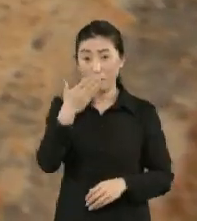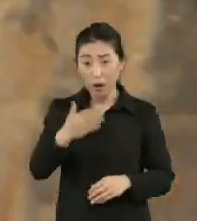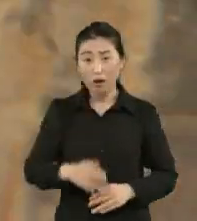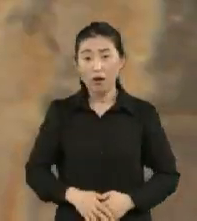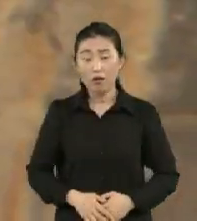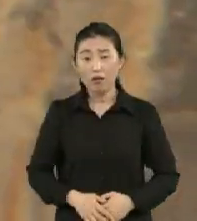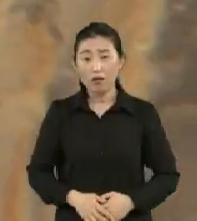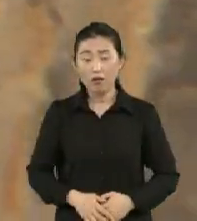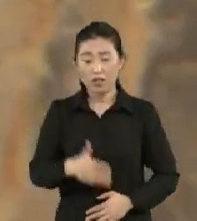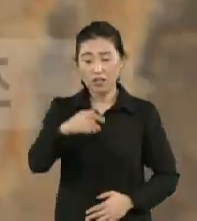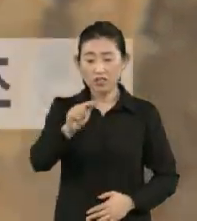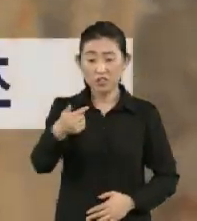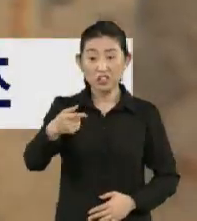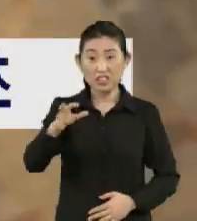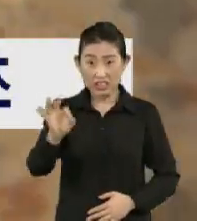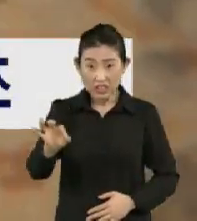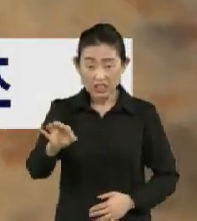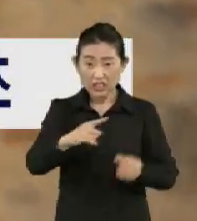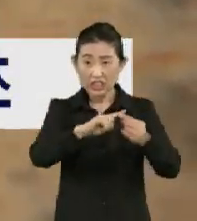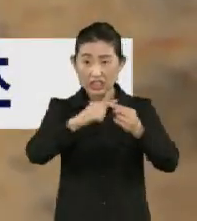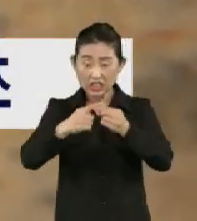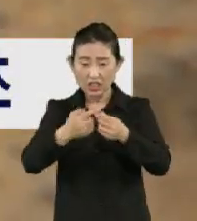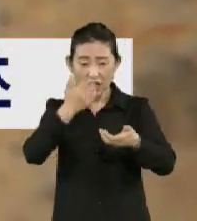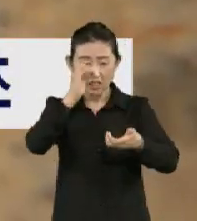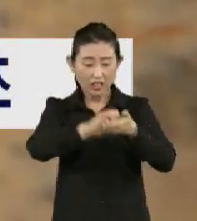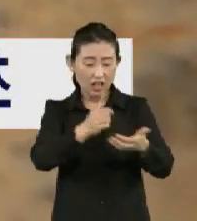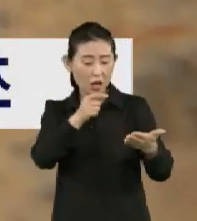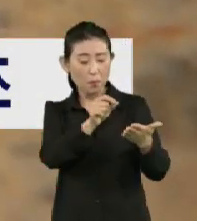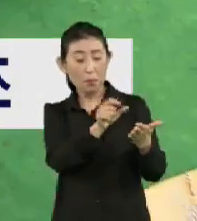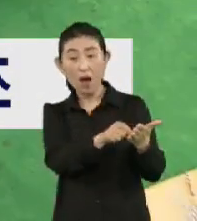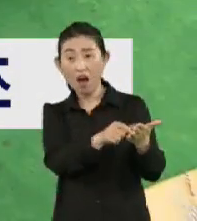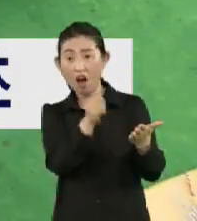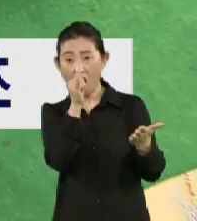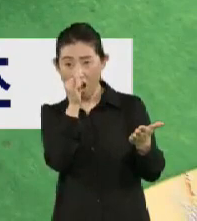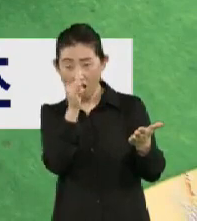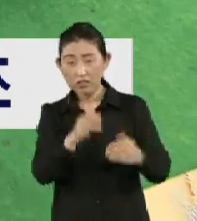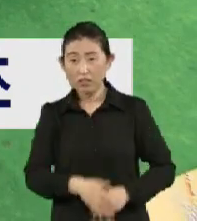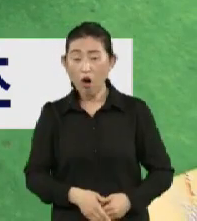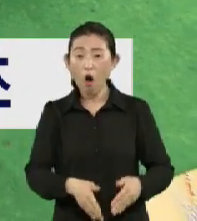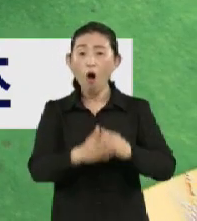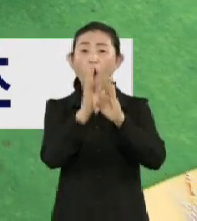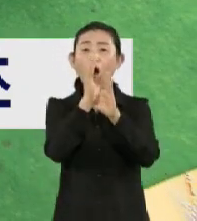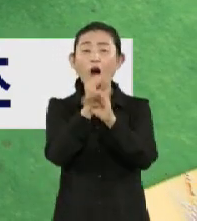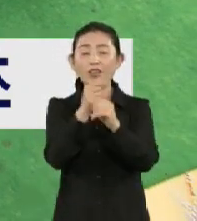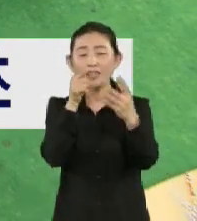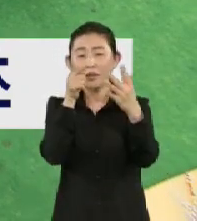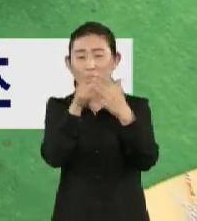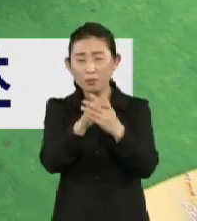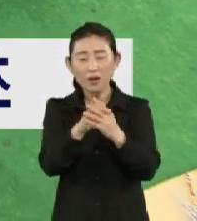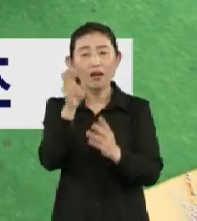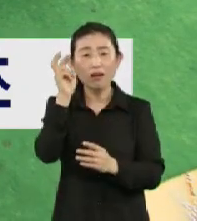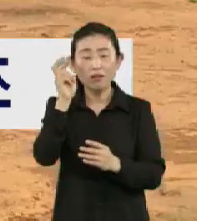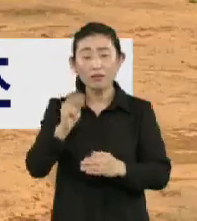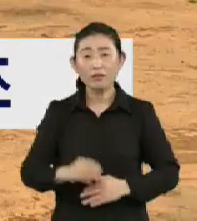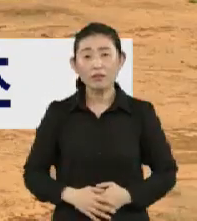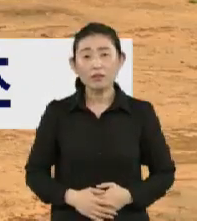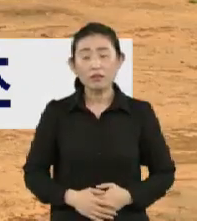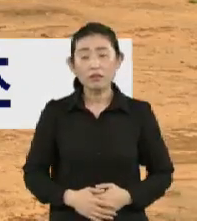특히 천흥이라는 글이 선명한 기와도 최초 발견돼 창건 시기를 가늠할 수 있을 것으로